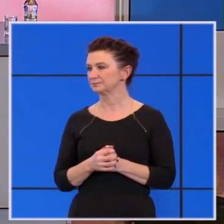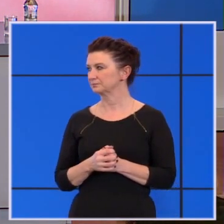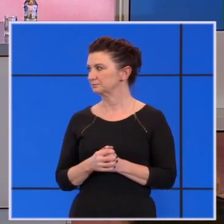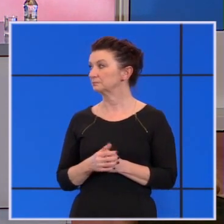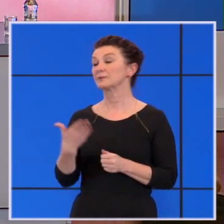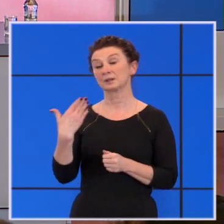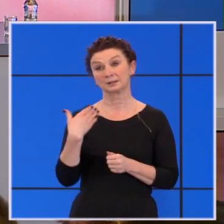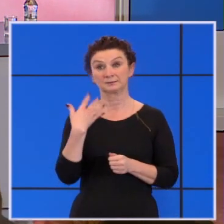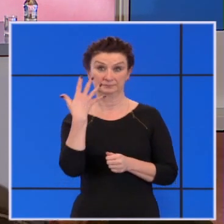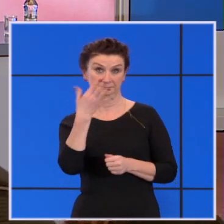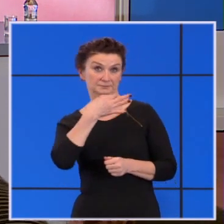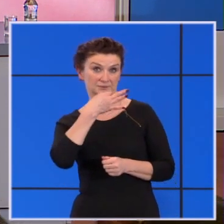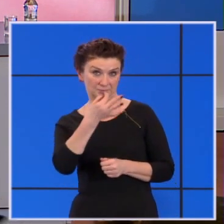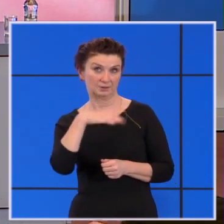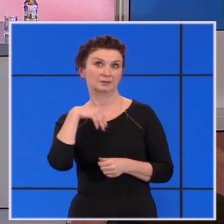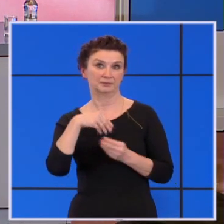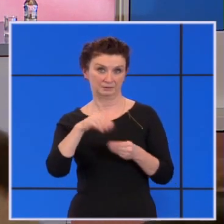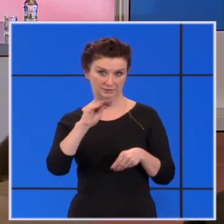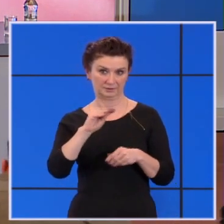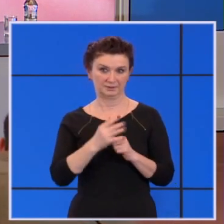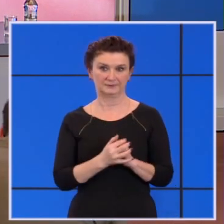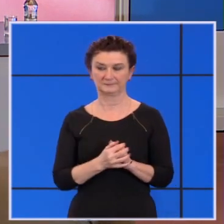było 5 pytań, nawet więcej. Pani.